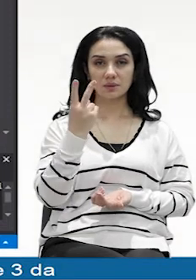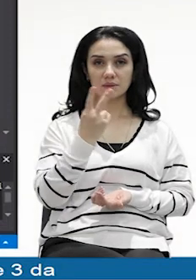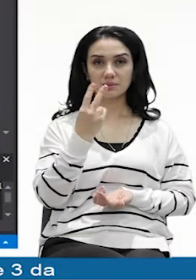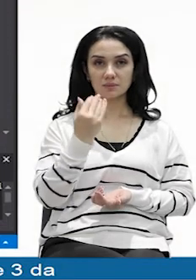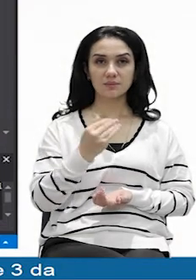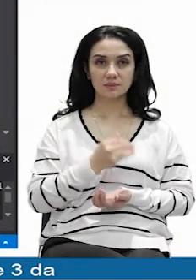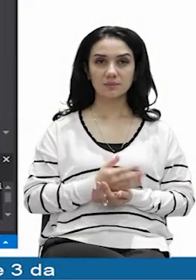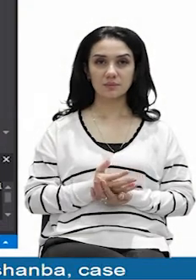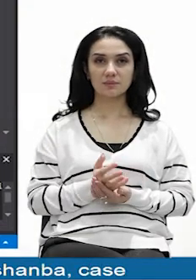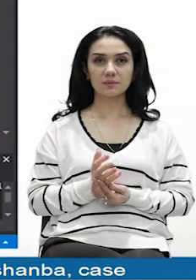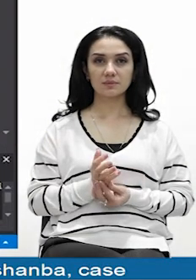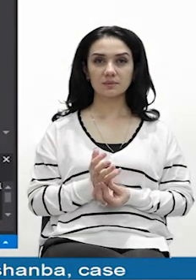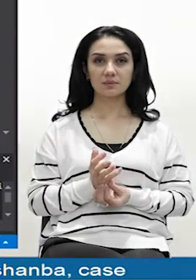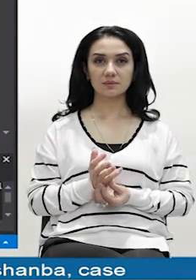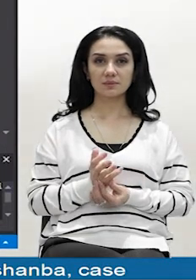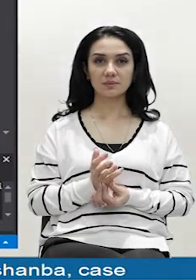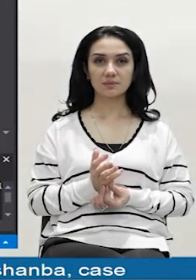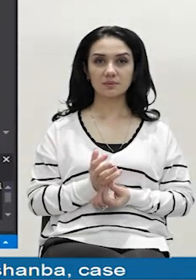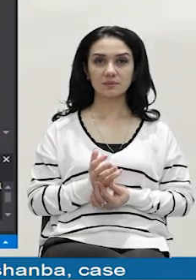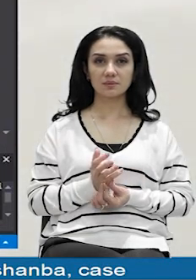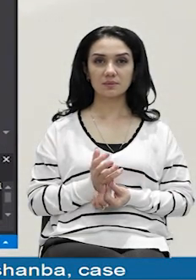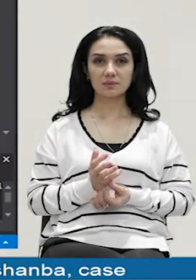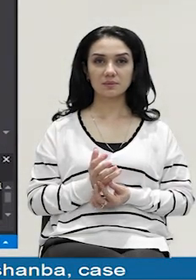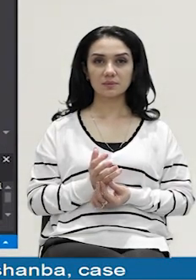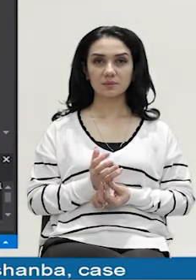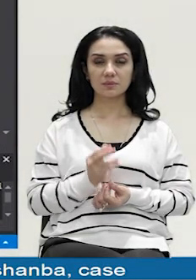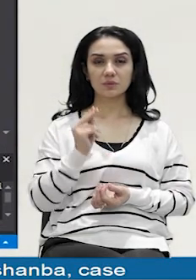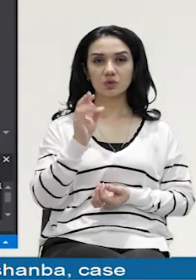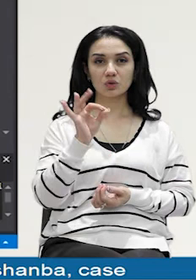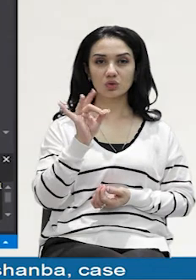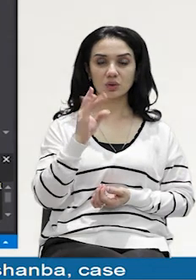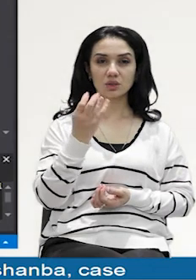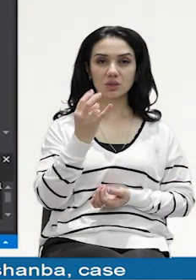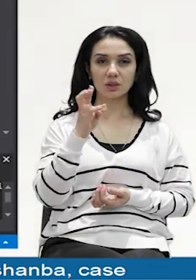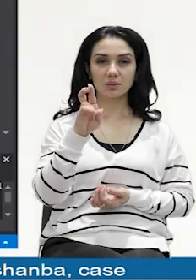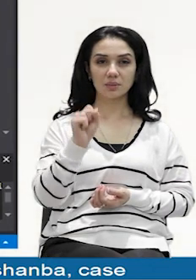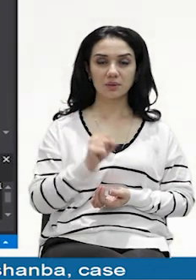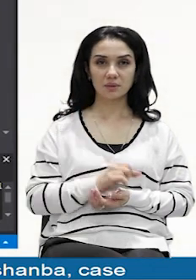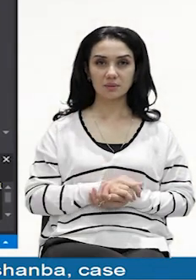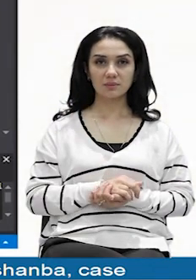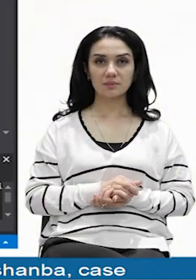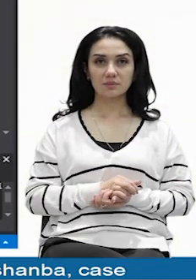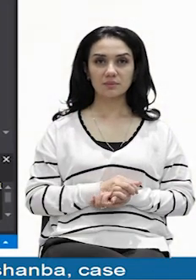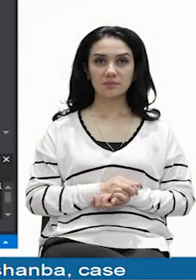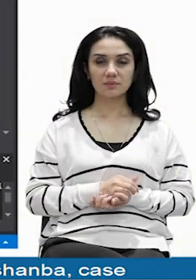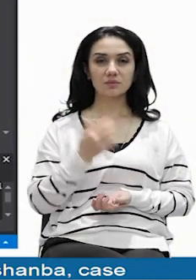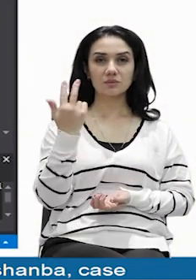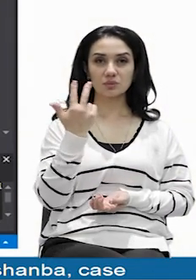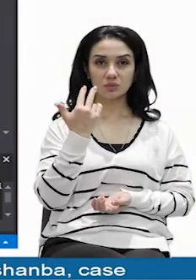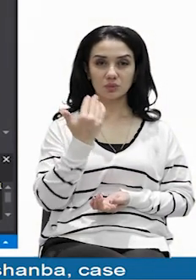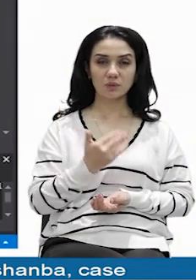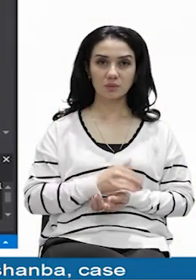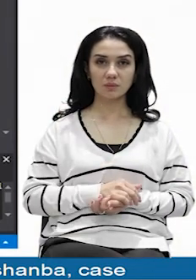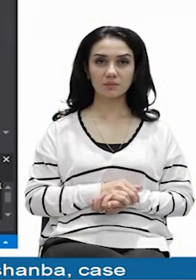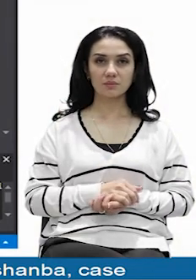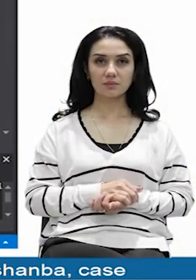case 2'de çarşamba Hoş, case 3'te.